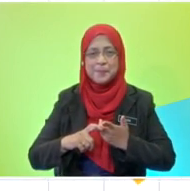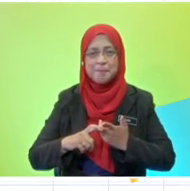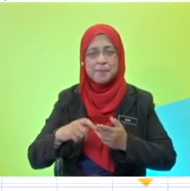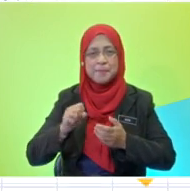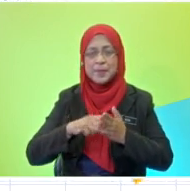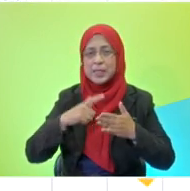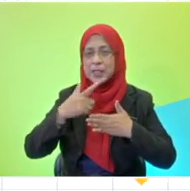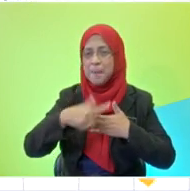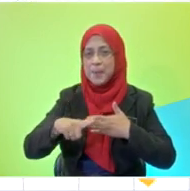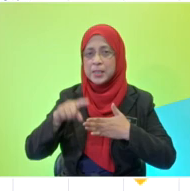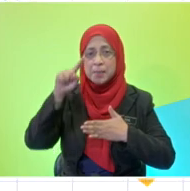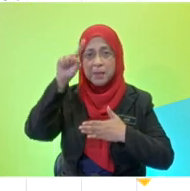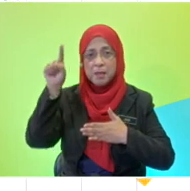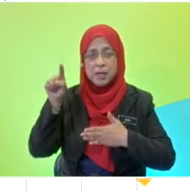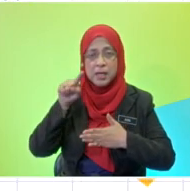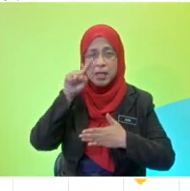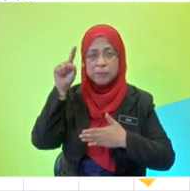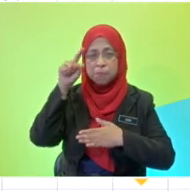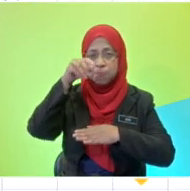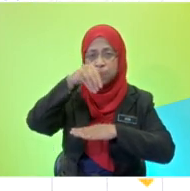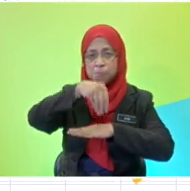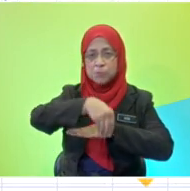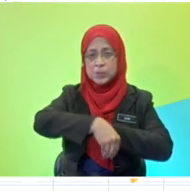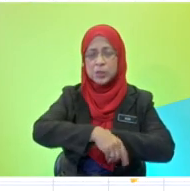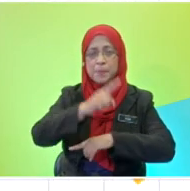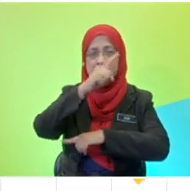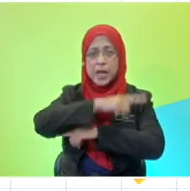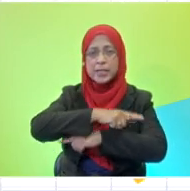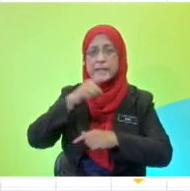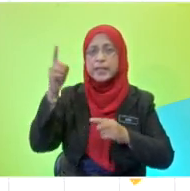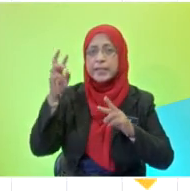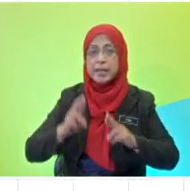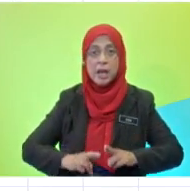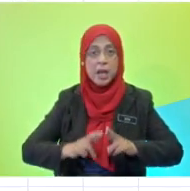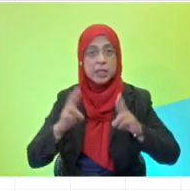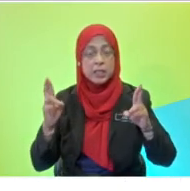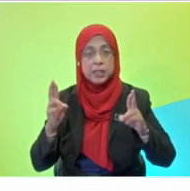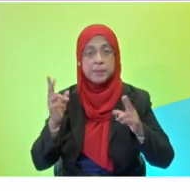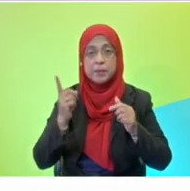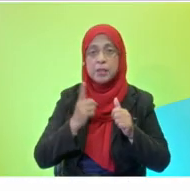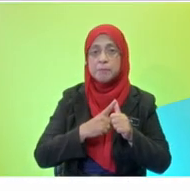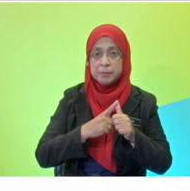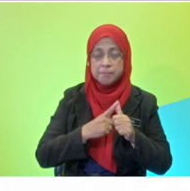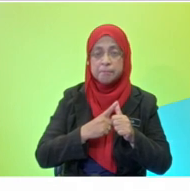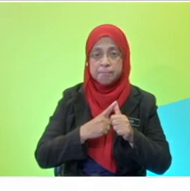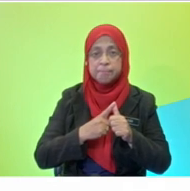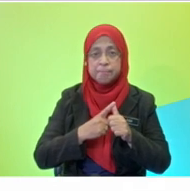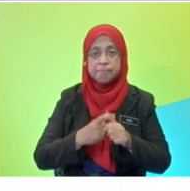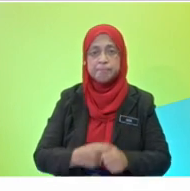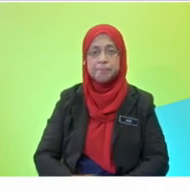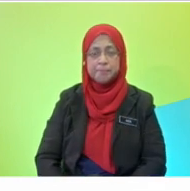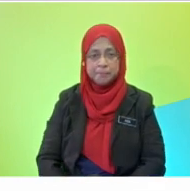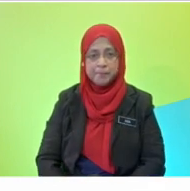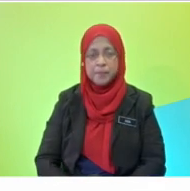terbenam matahari hari raya pertama matahari hari raya pertama yang seterusnya